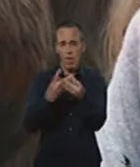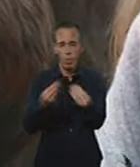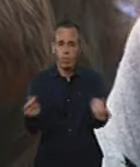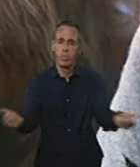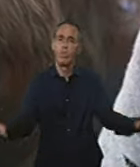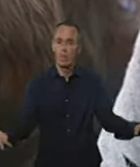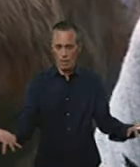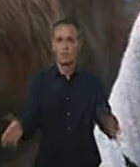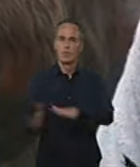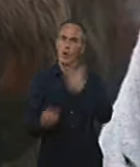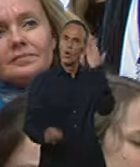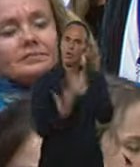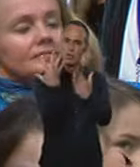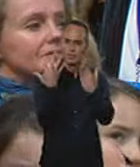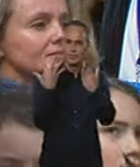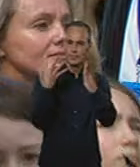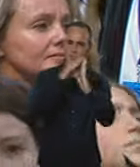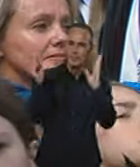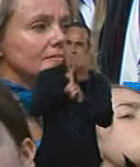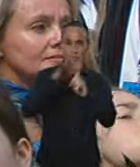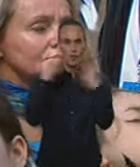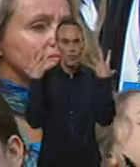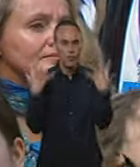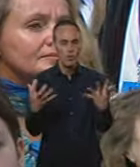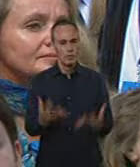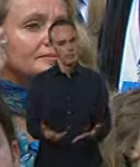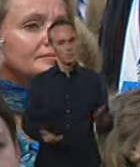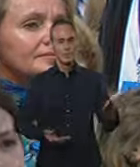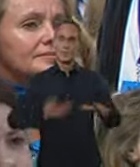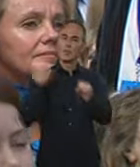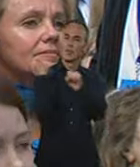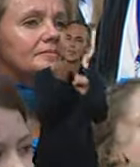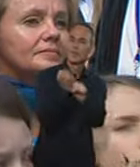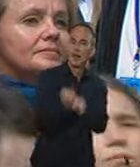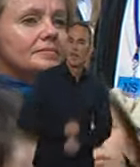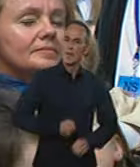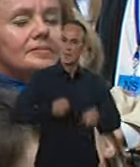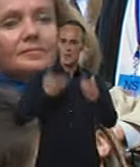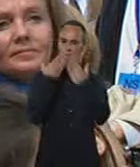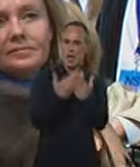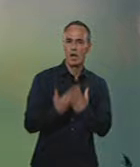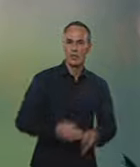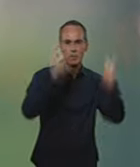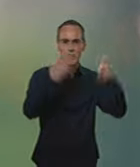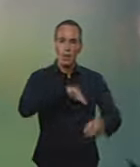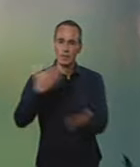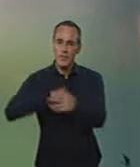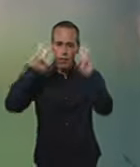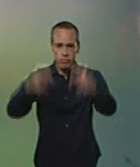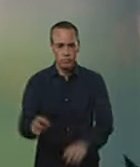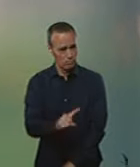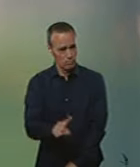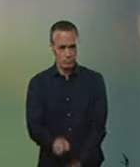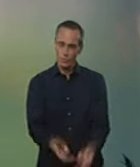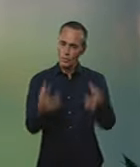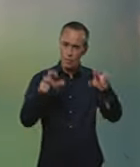je veux un nouveau modèle français où l'on ne cherchera pas à diminuer le coût du travail en abaissant les salaires parce qu'en France je veux le dire en prenant